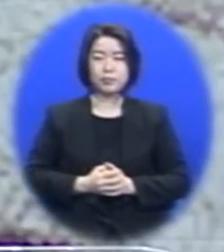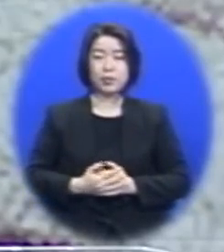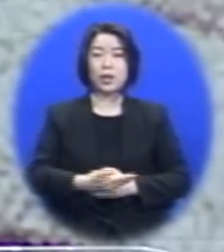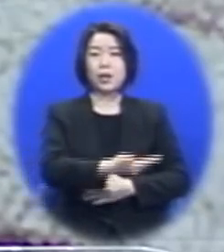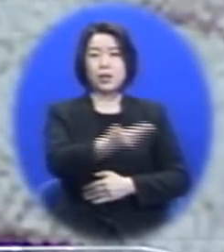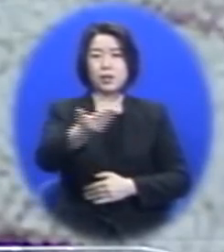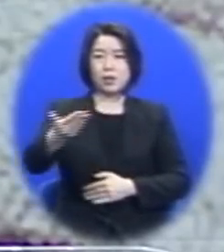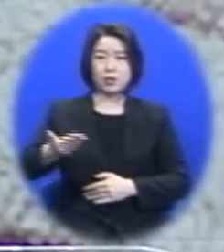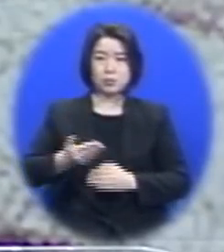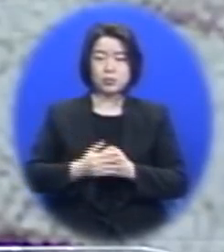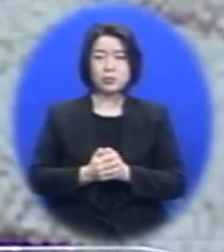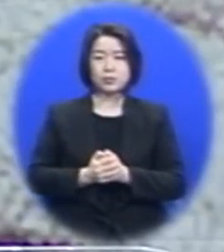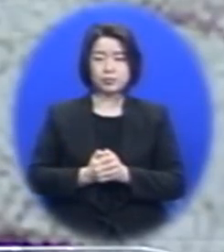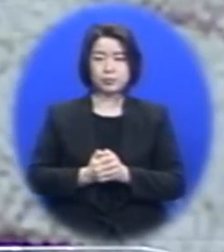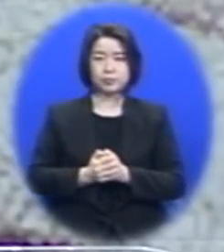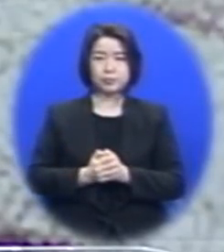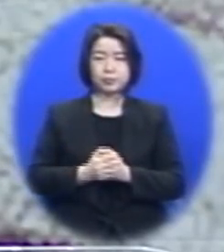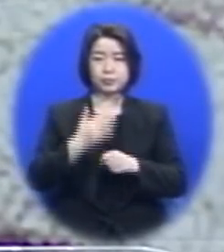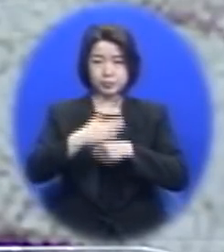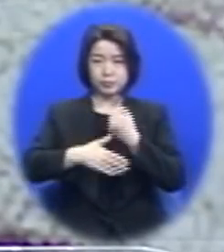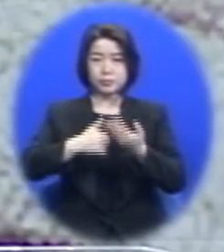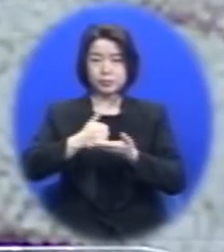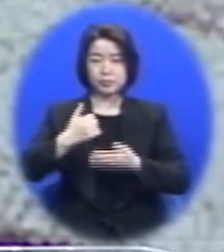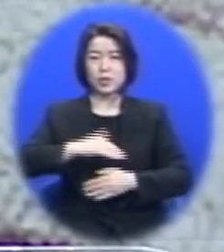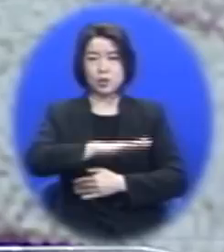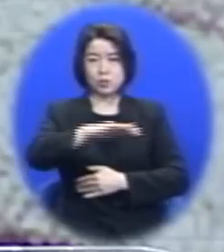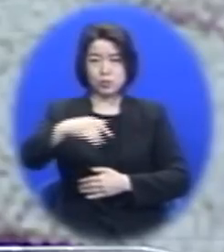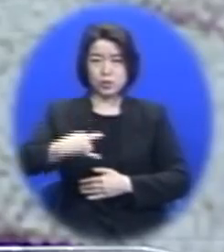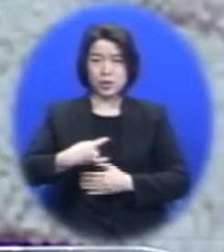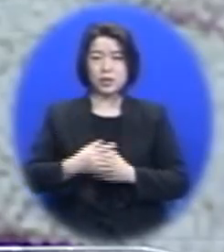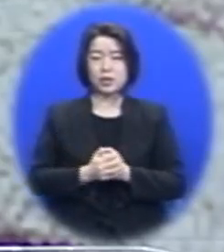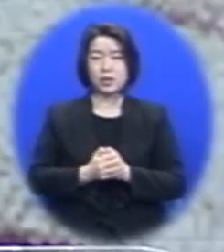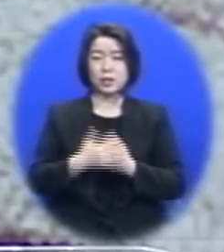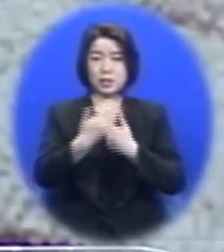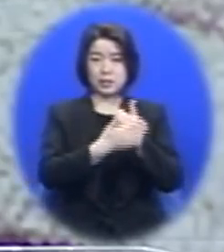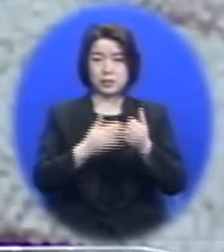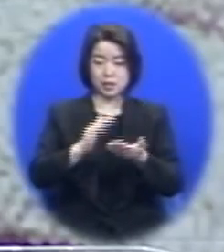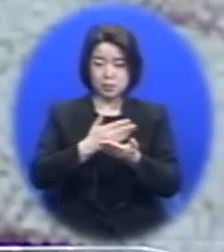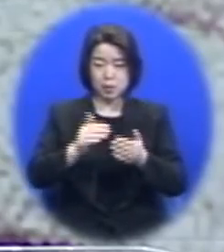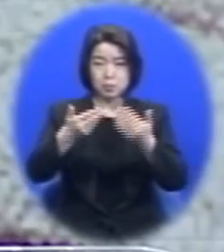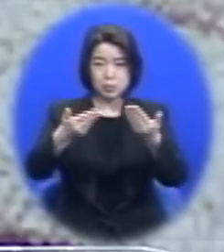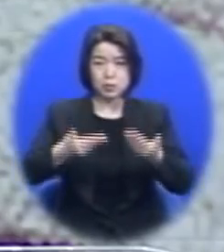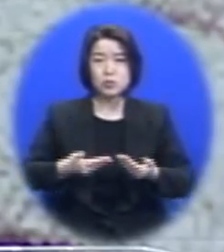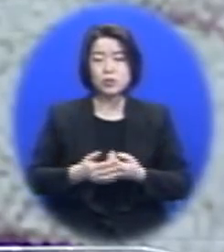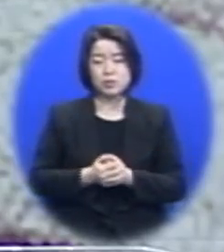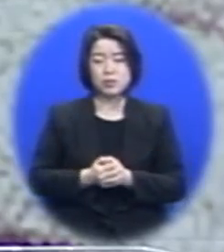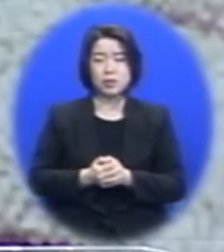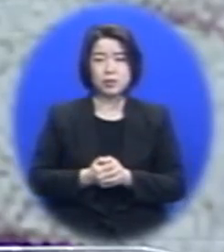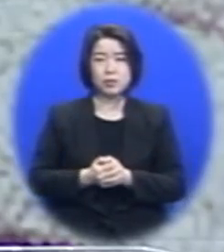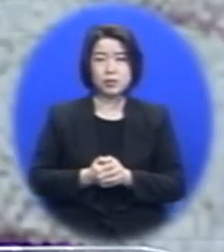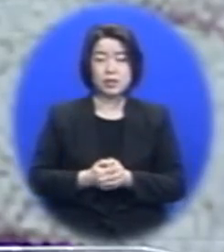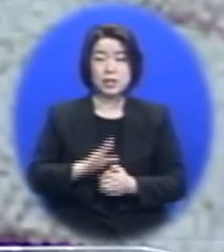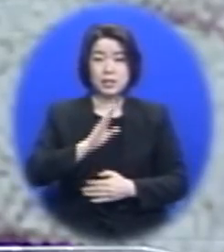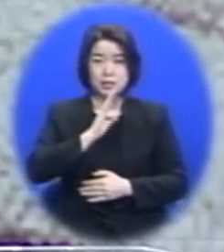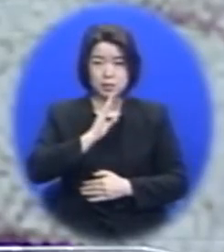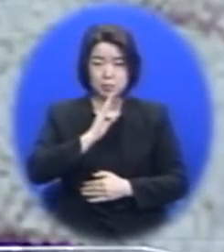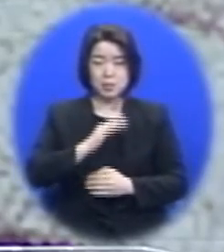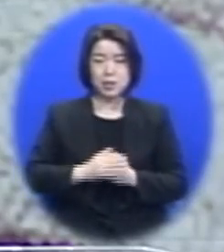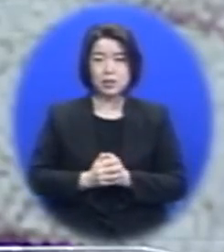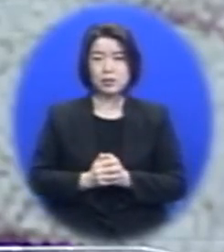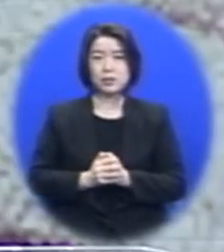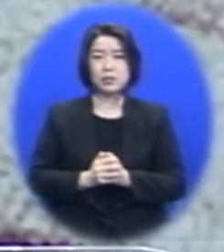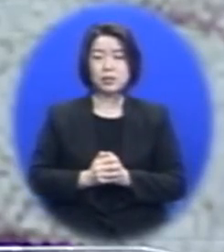여러분 하나님은 우리에게 은혜를 베푸셨습니다 쇼 정말